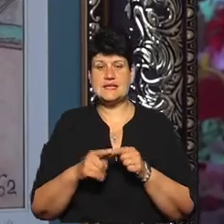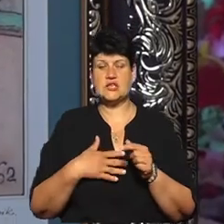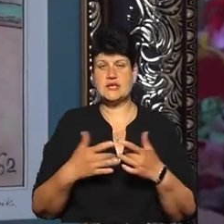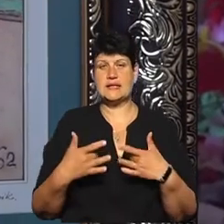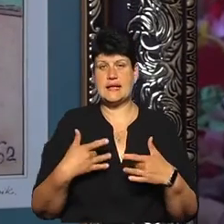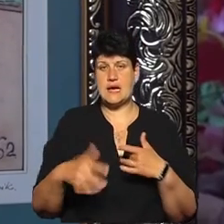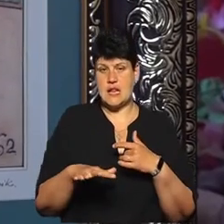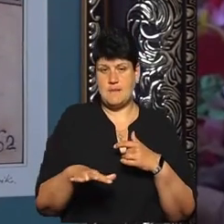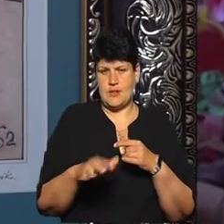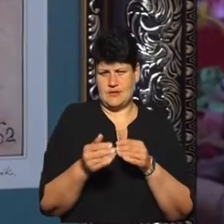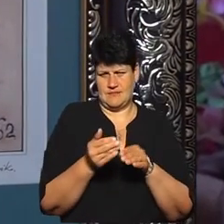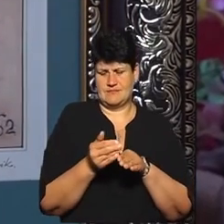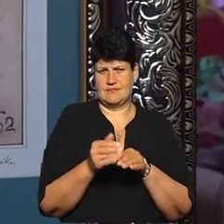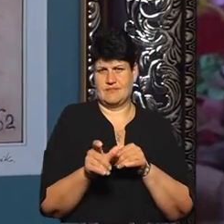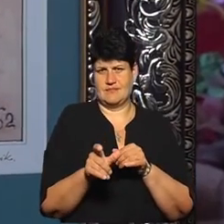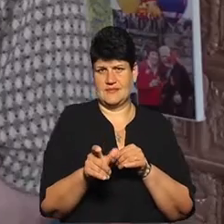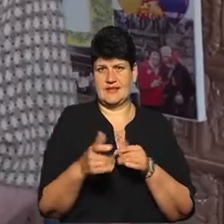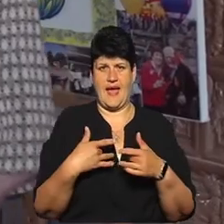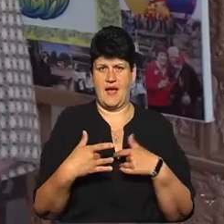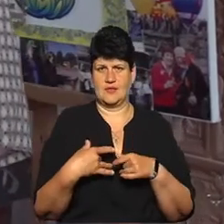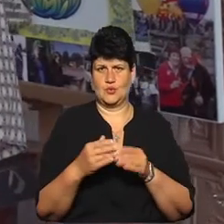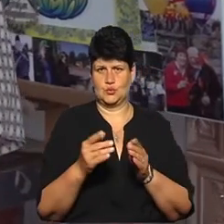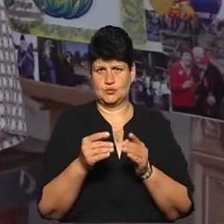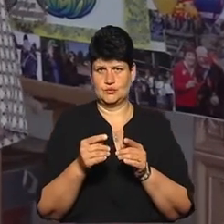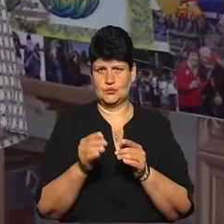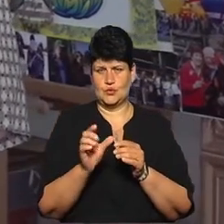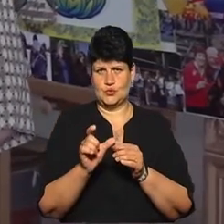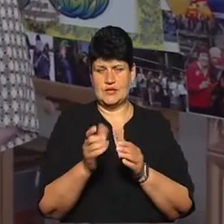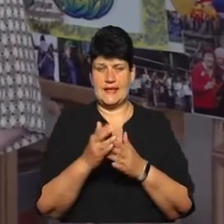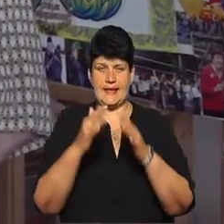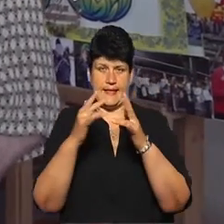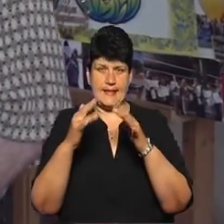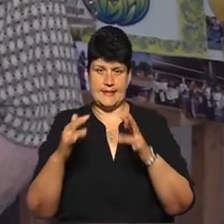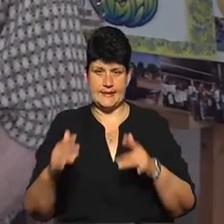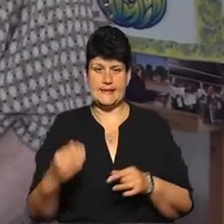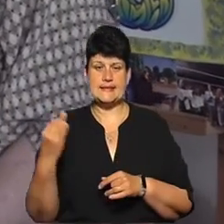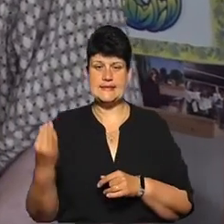є фрагмент нашого драмтеатру. Ці ялинки, цікавий